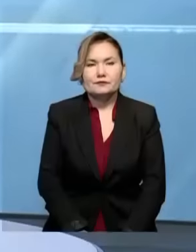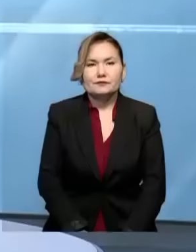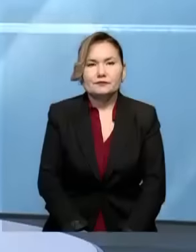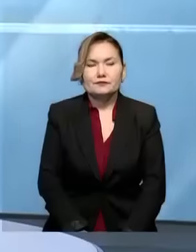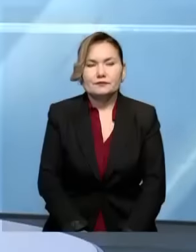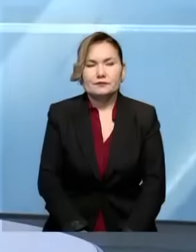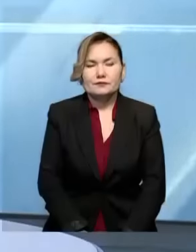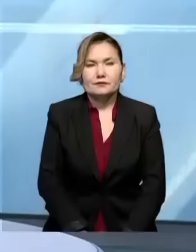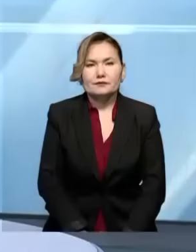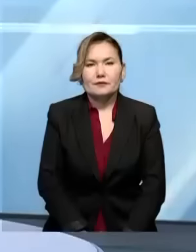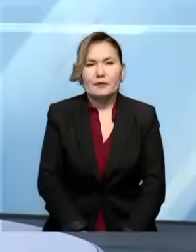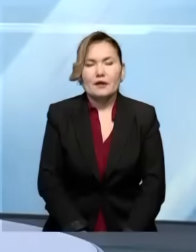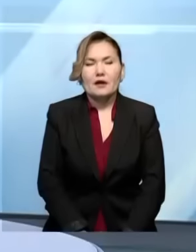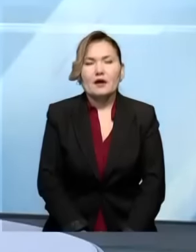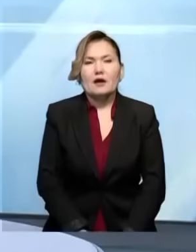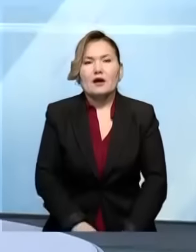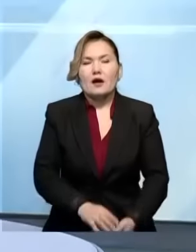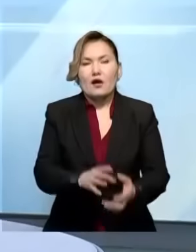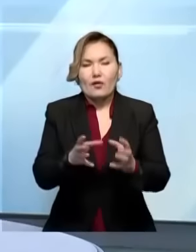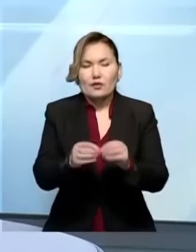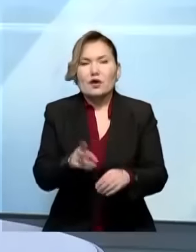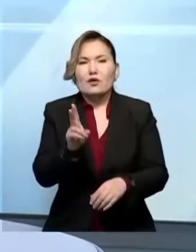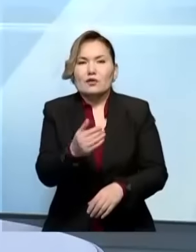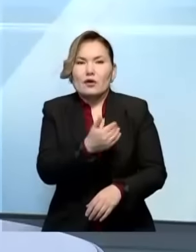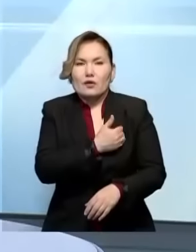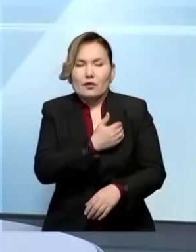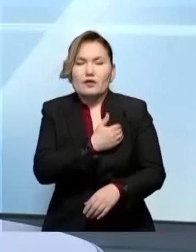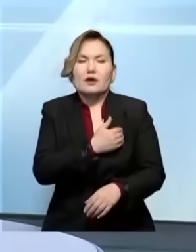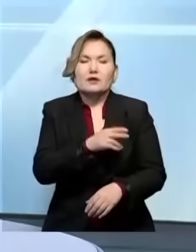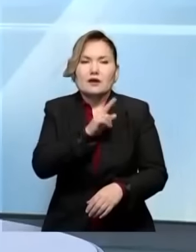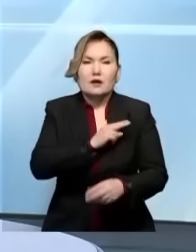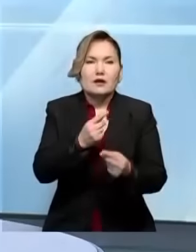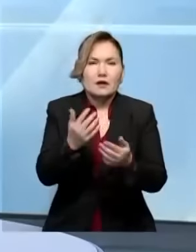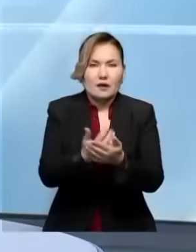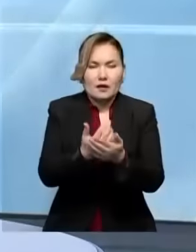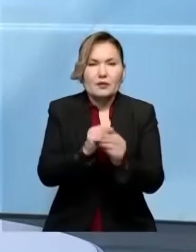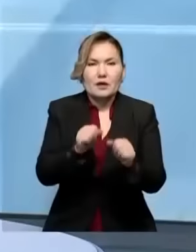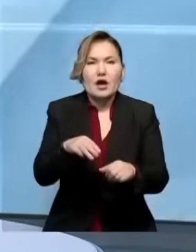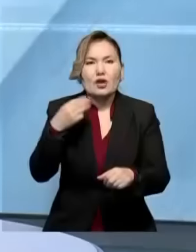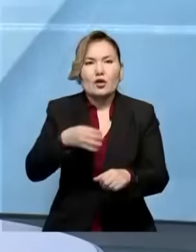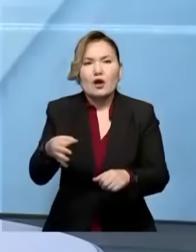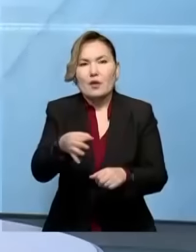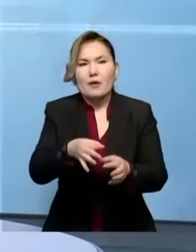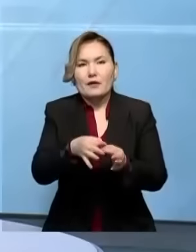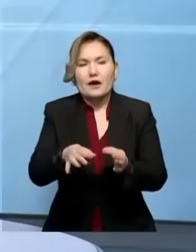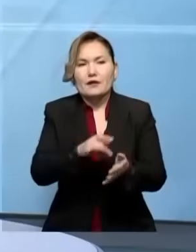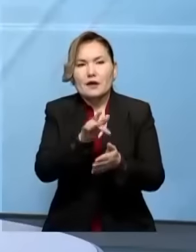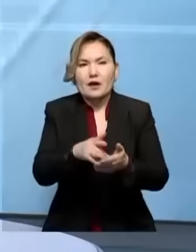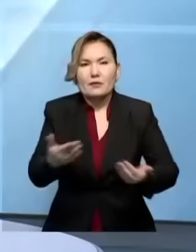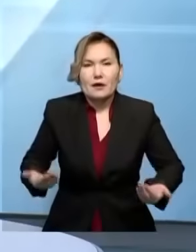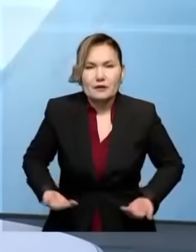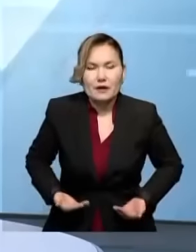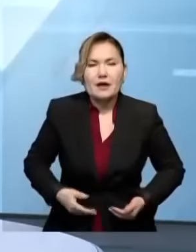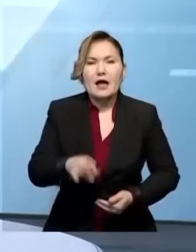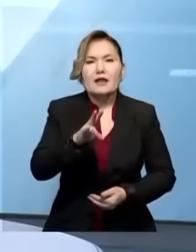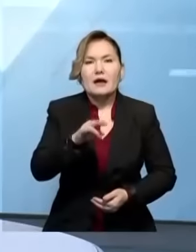Енді өзімізге оралайық. 12 мүшенің кемдігі еңбек етемін деген адамға кедергі емес. Түркістан облысы Сарағаш қаласында тұратын